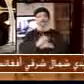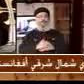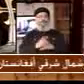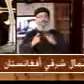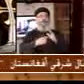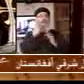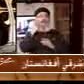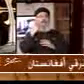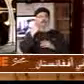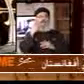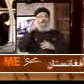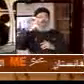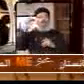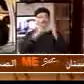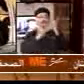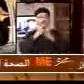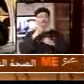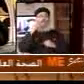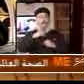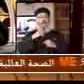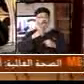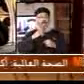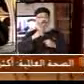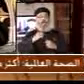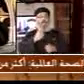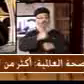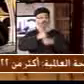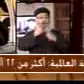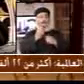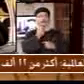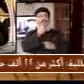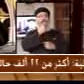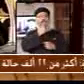أول مبدأ أن السيد المسيح مستعد أن يعمل بالقليل.